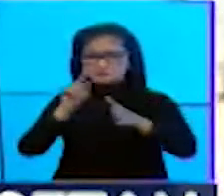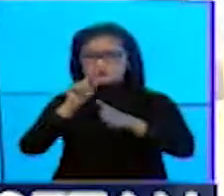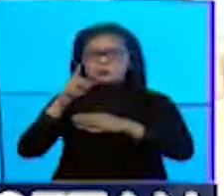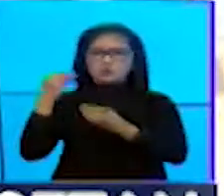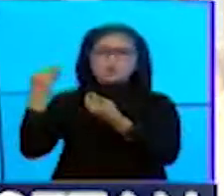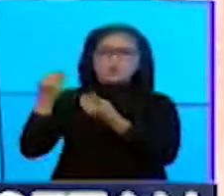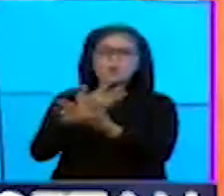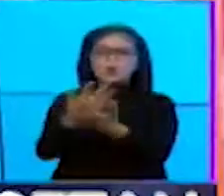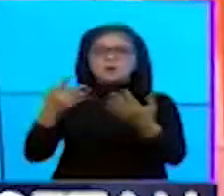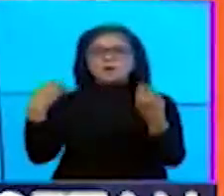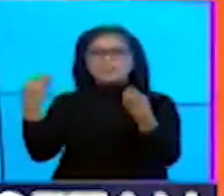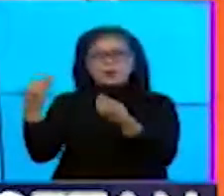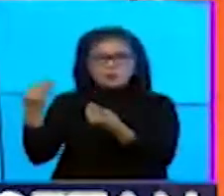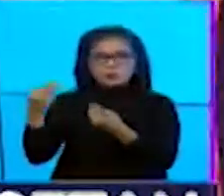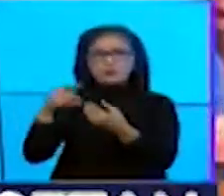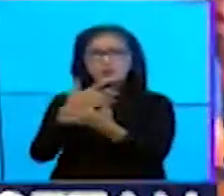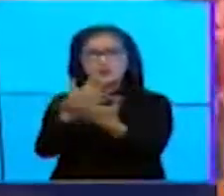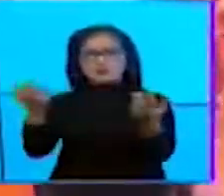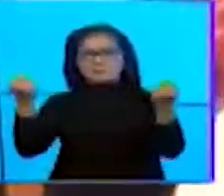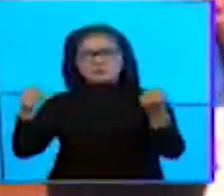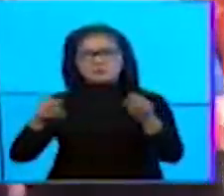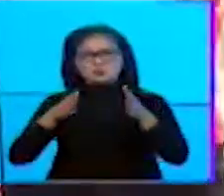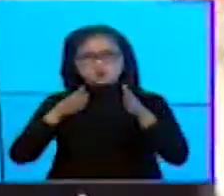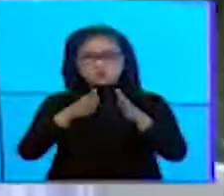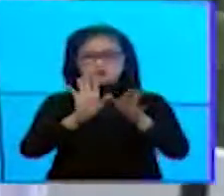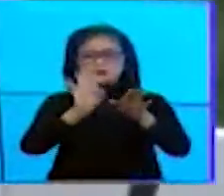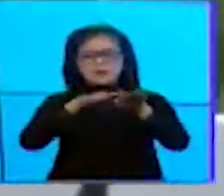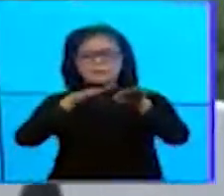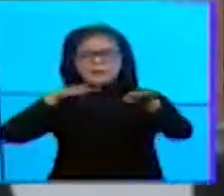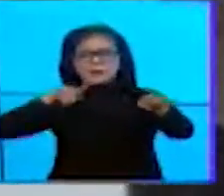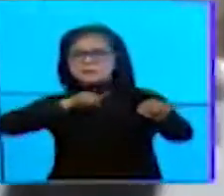ini diharapkan sebagai solusi kemacetan menuju bandara soekarno-hatta